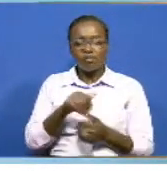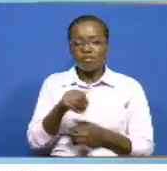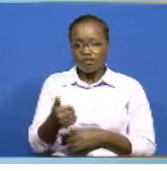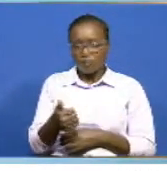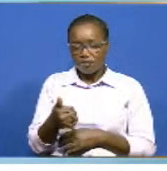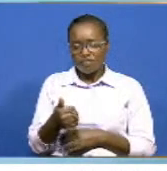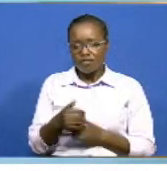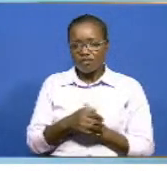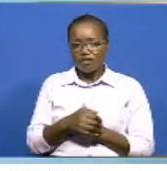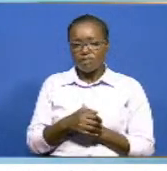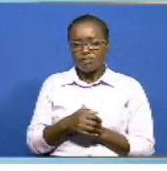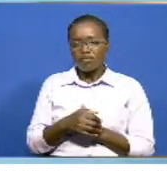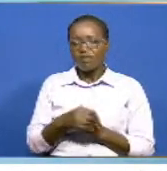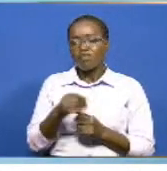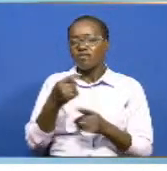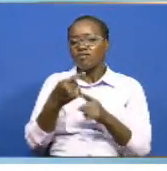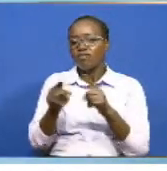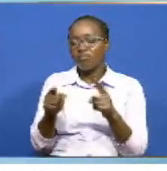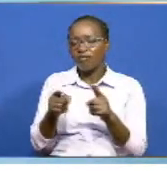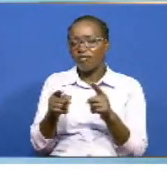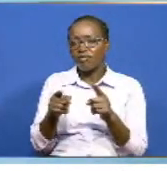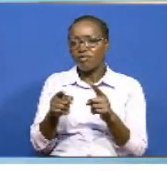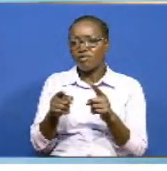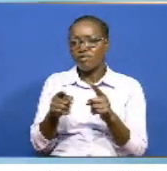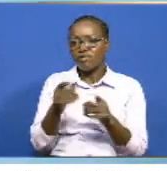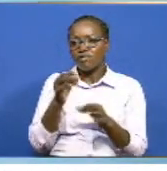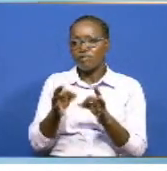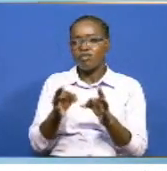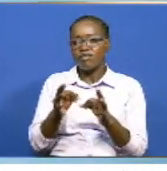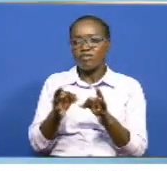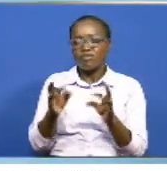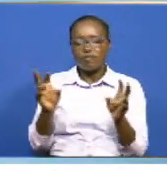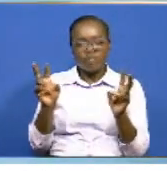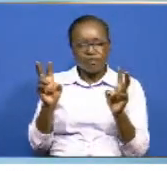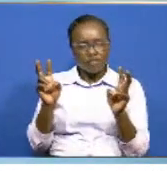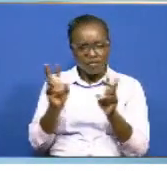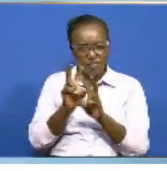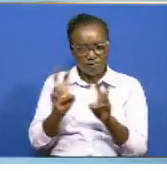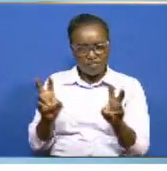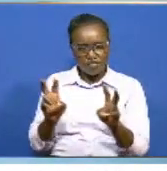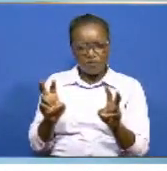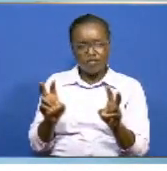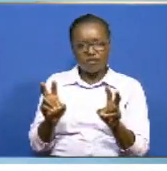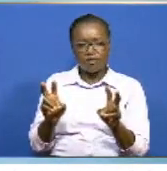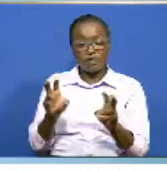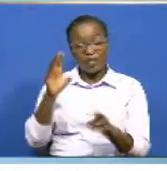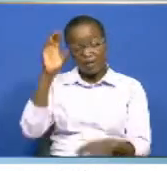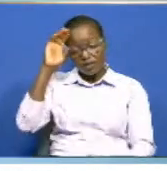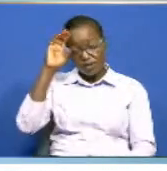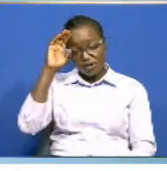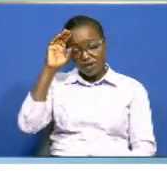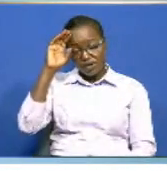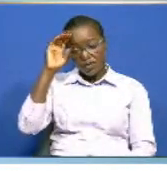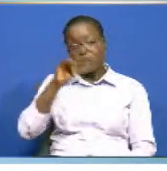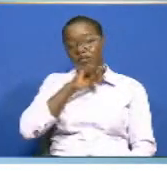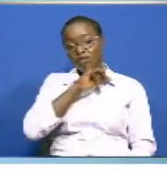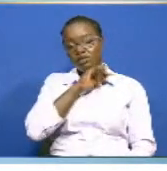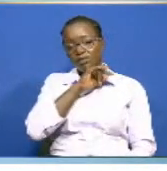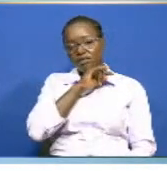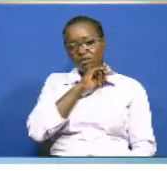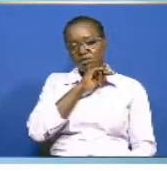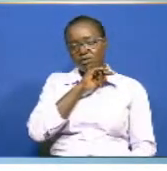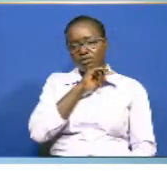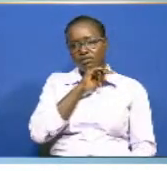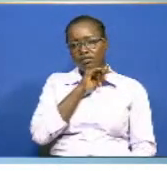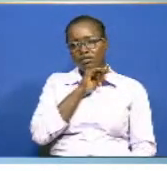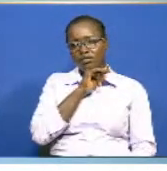hii ya kijamii. Ila ukiangalia tuseme inchi jirani ya Uganda,